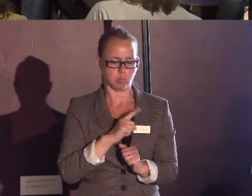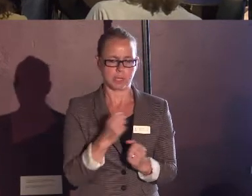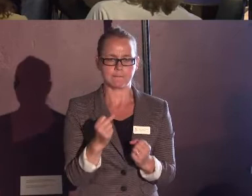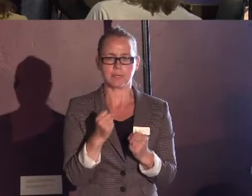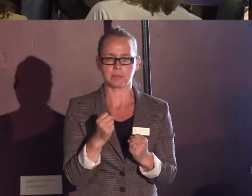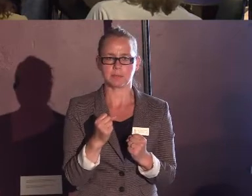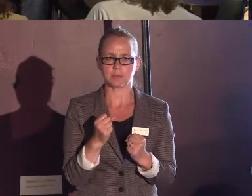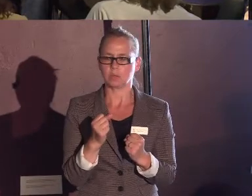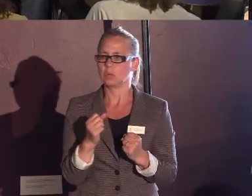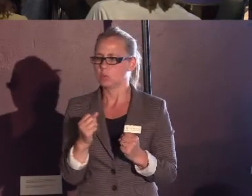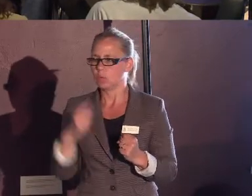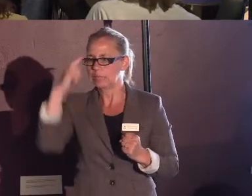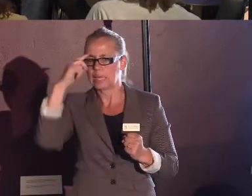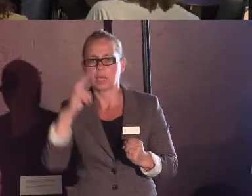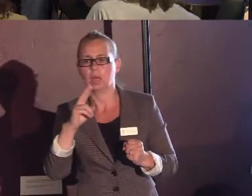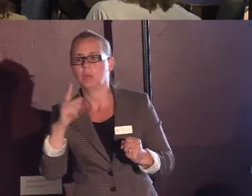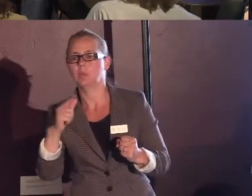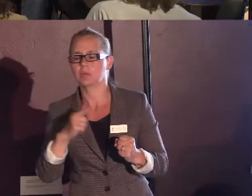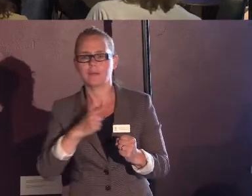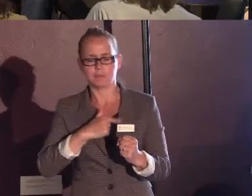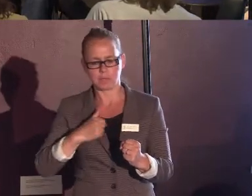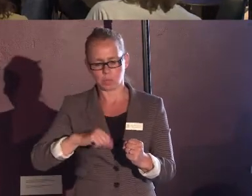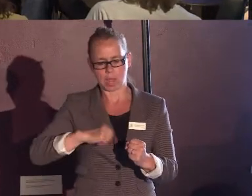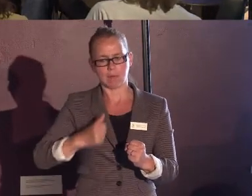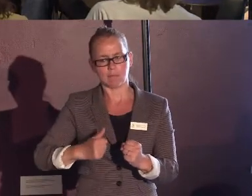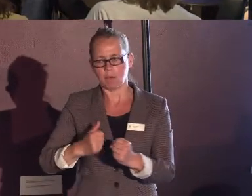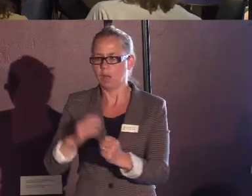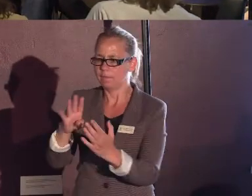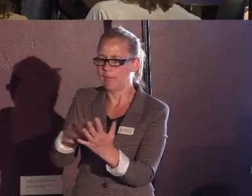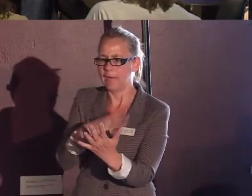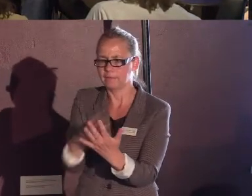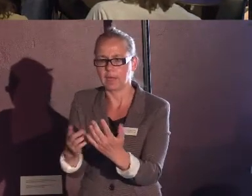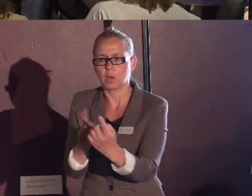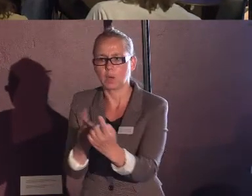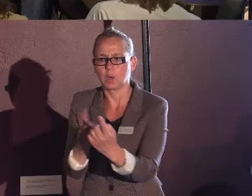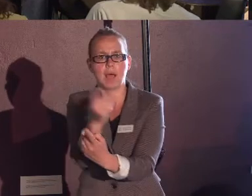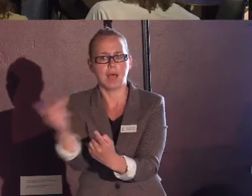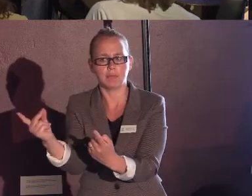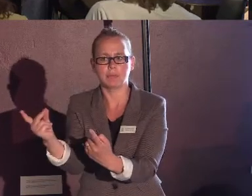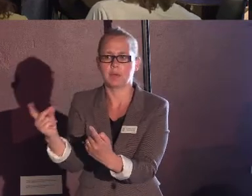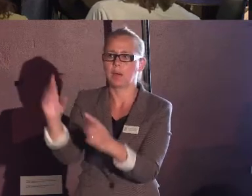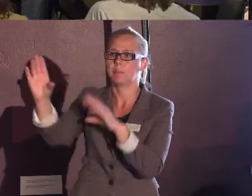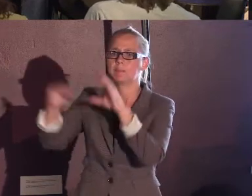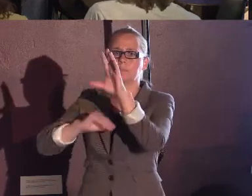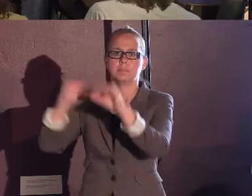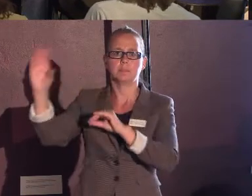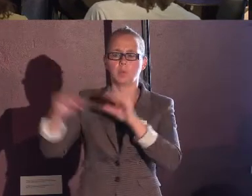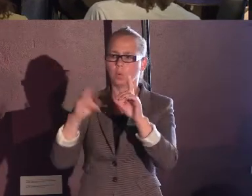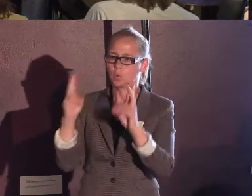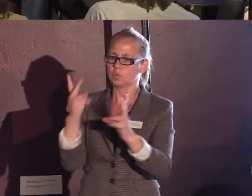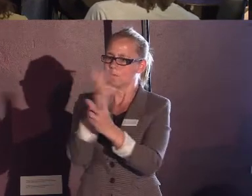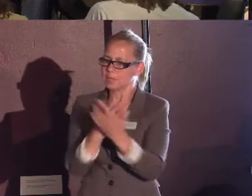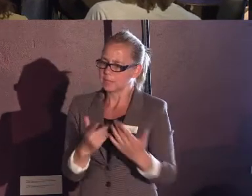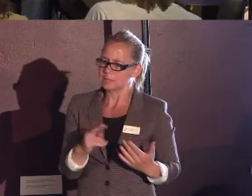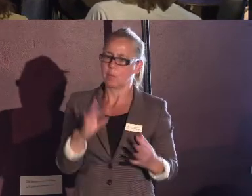ett utåtriktat ledarskap, det vill säga att man själv nätverkar och träffar andra och på det sättet också rör sig, visar exempel på hur man